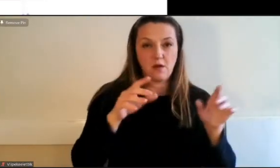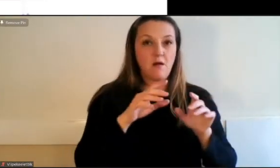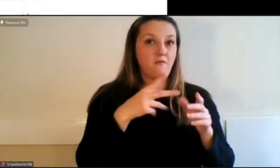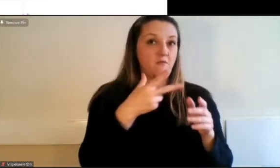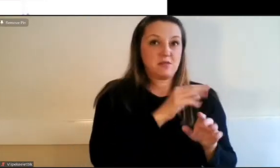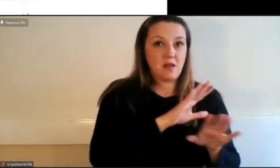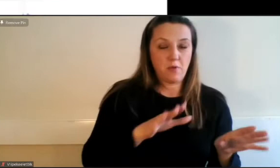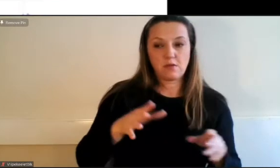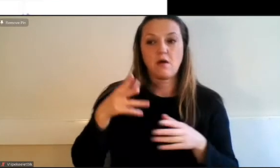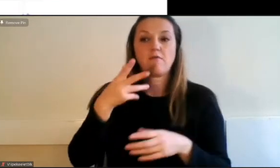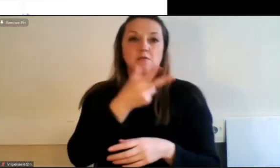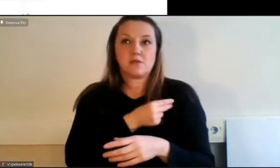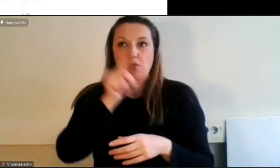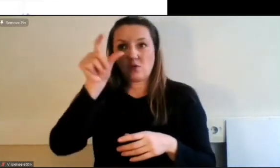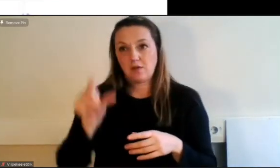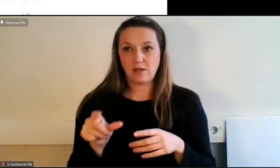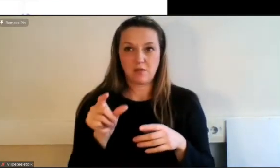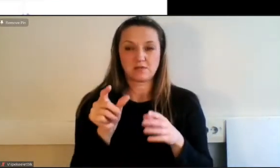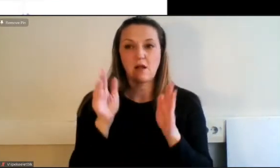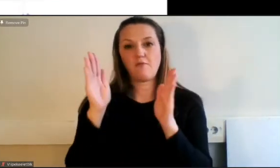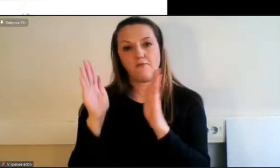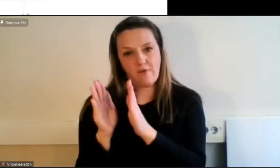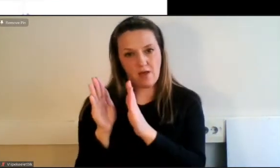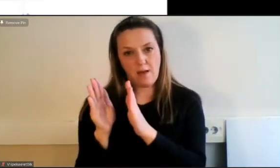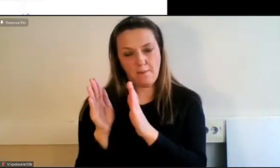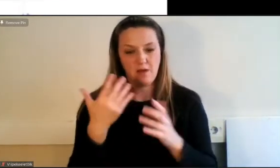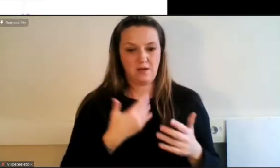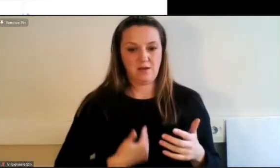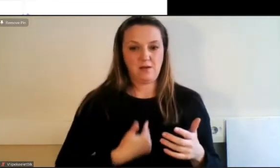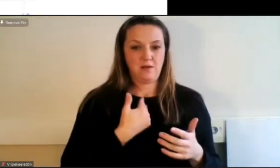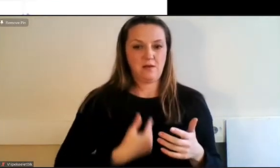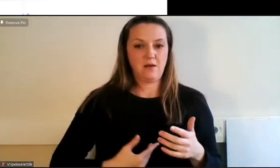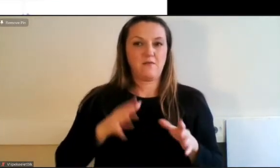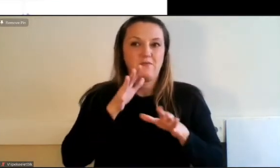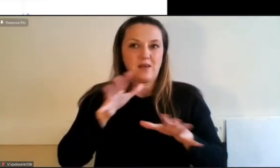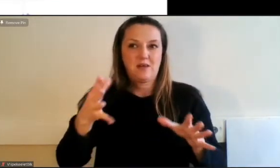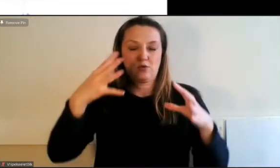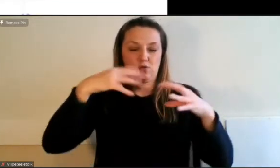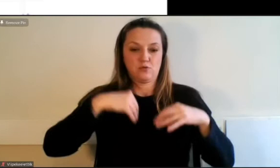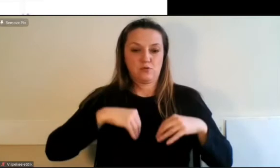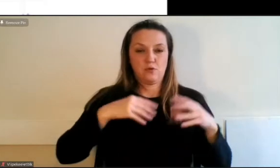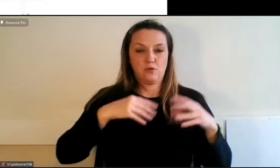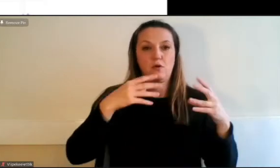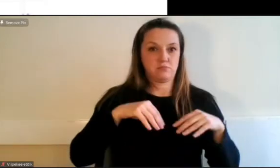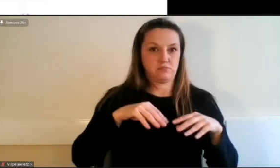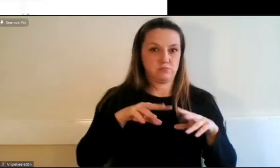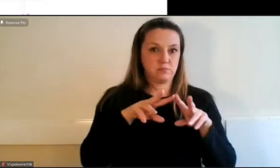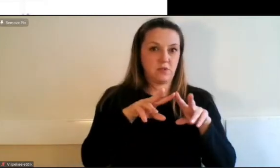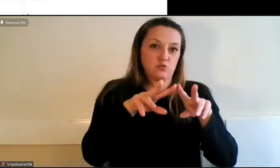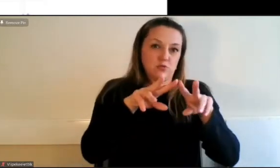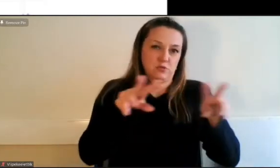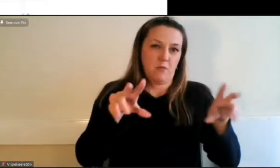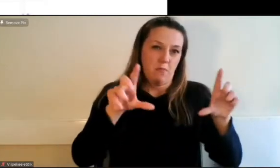levitavad seda sama palju kui vaktsineerimata inimesed. Siin on nüüd niiviisi, et on võrreldud